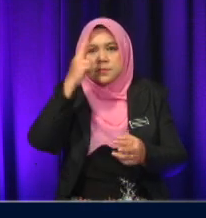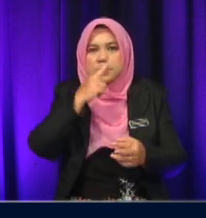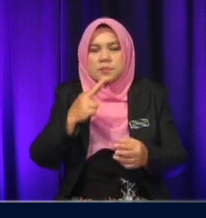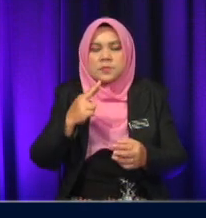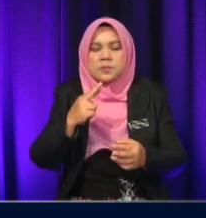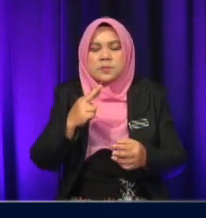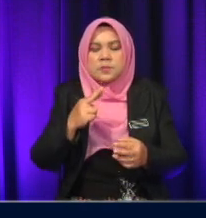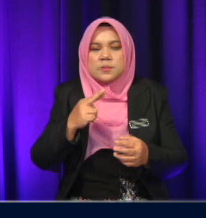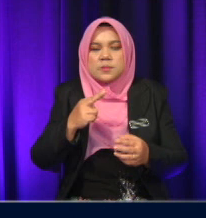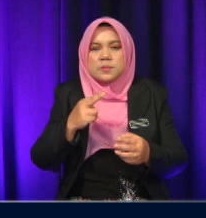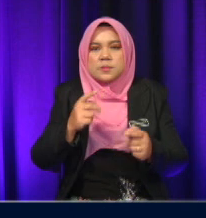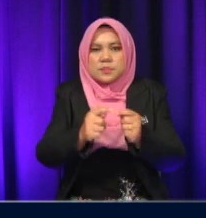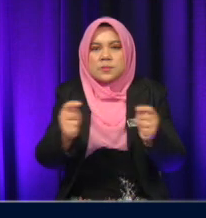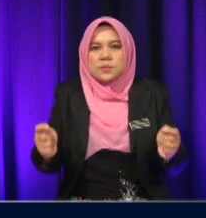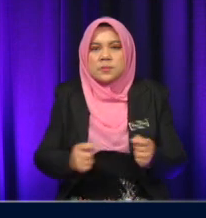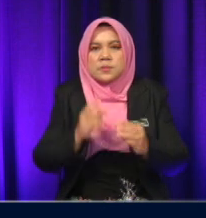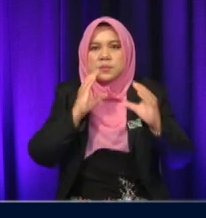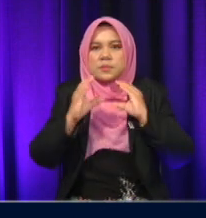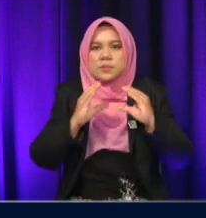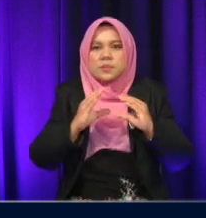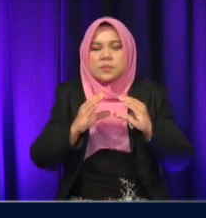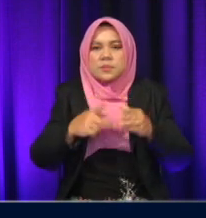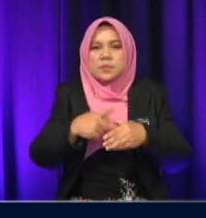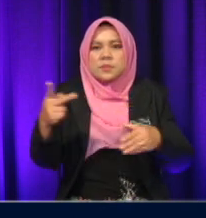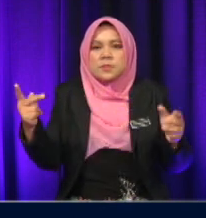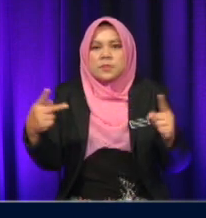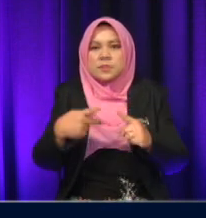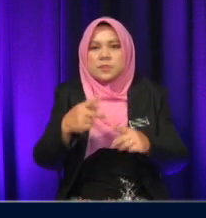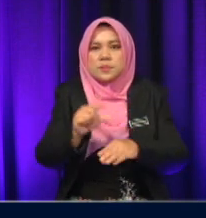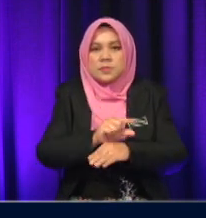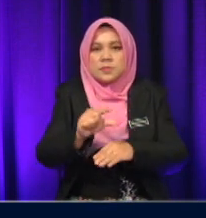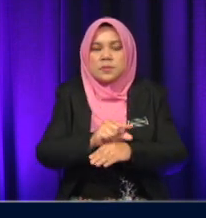merupakan saluran komunikasi pengeluar kepada pengguna.